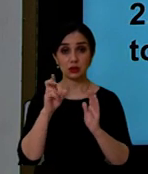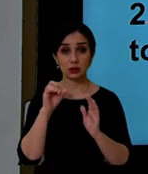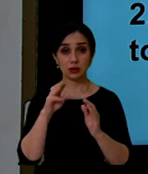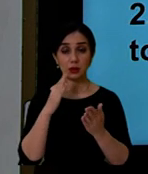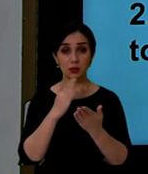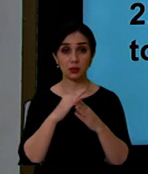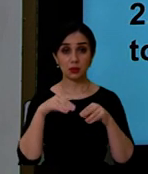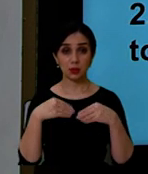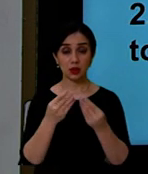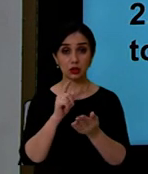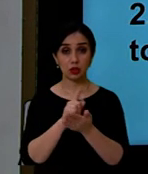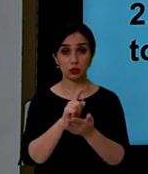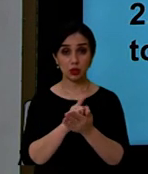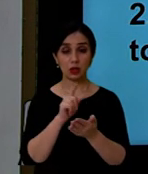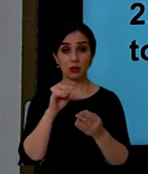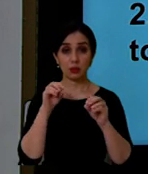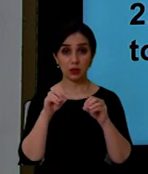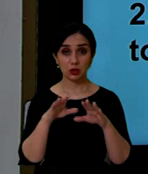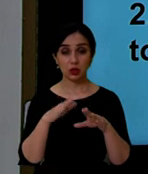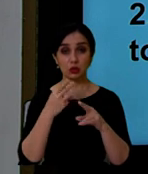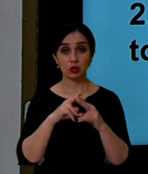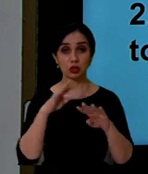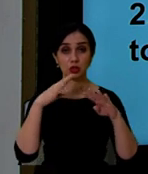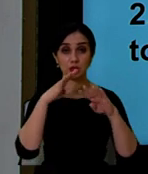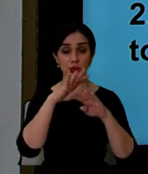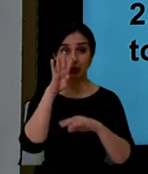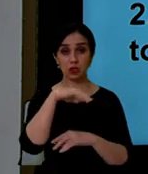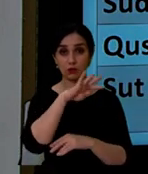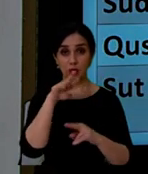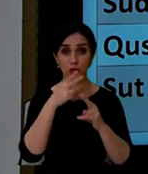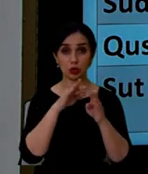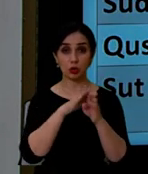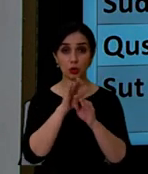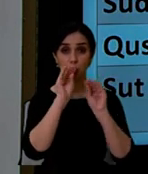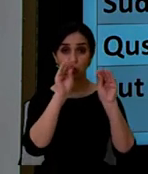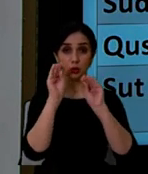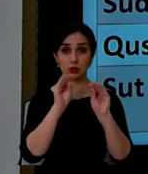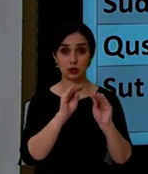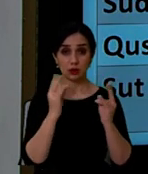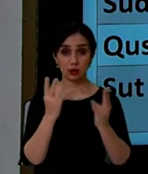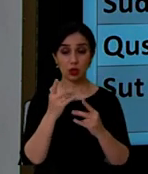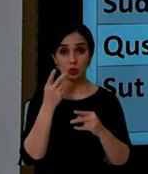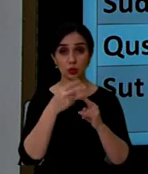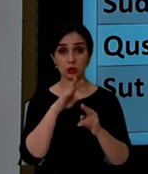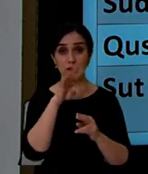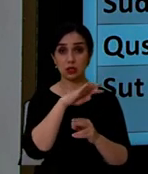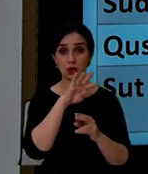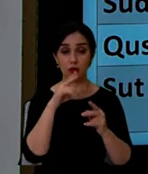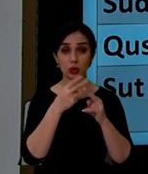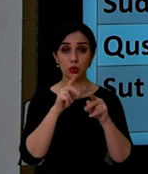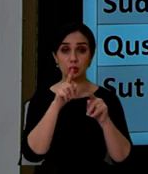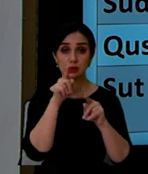217-sahifasida berilgan topshiriqni bajarib, jadvalni to'ldiring. Demak, ushbu jadvalda